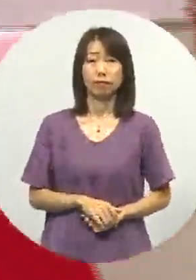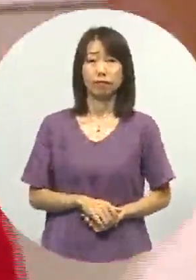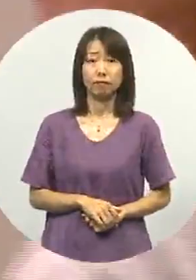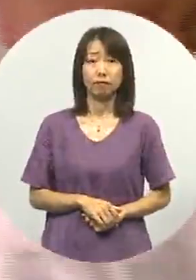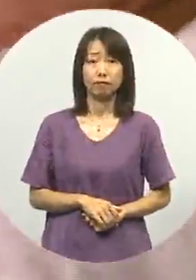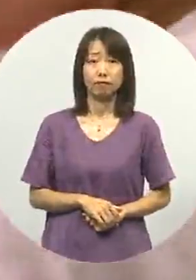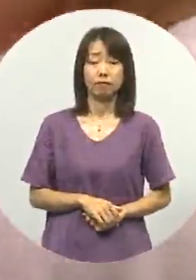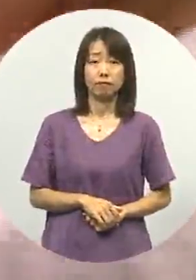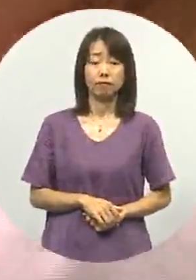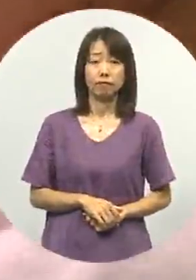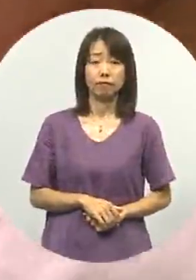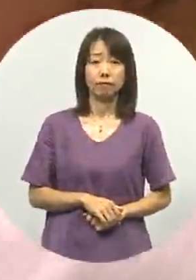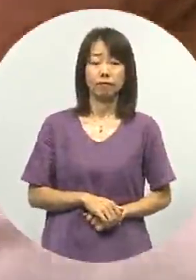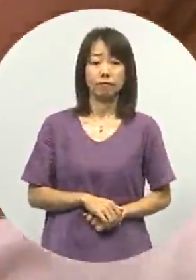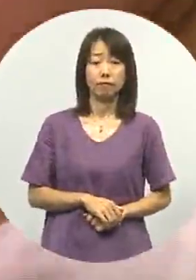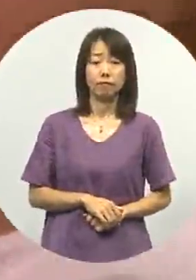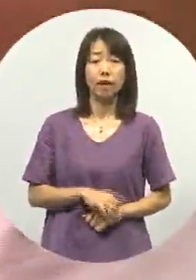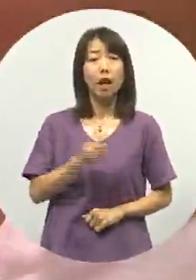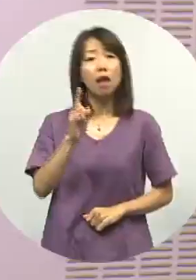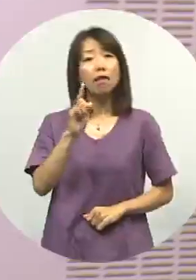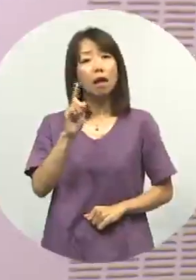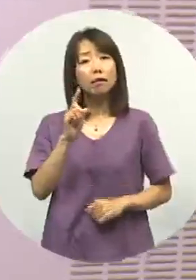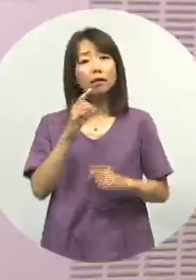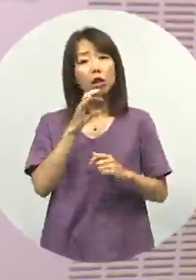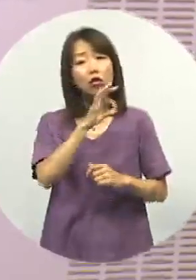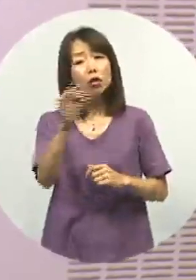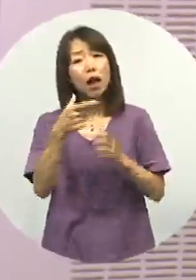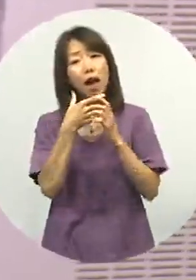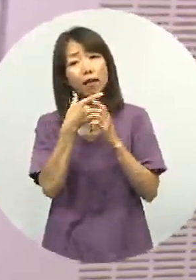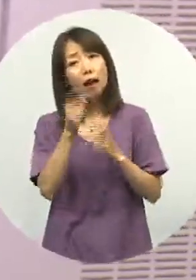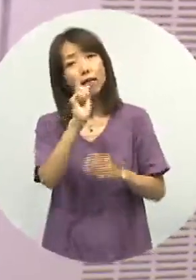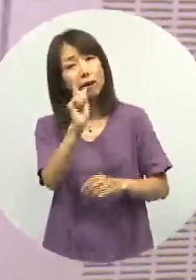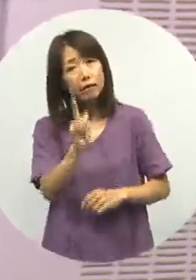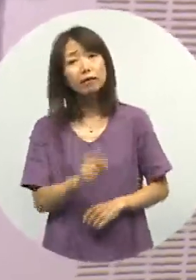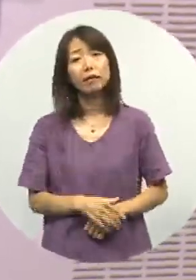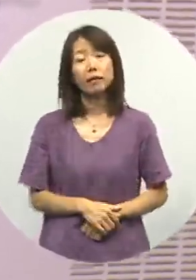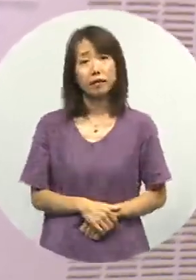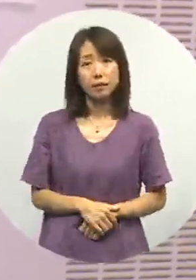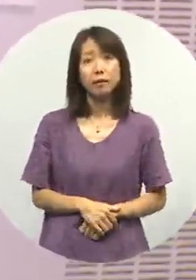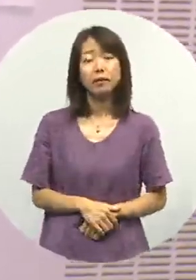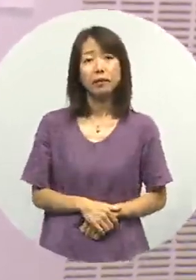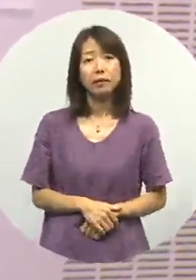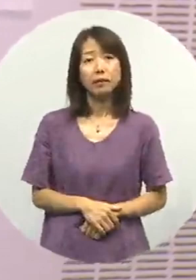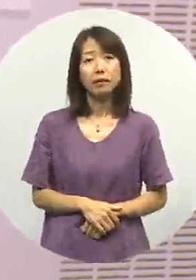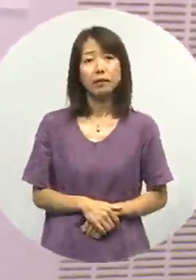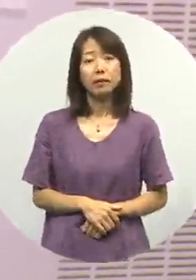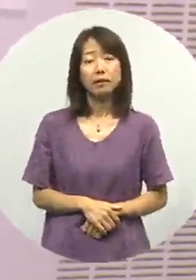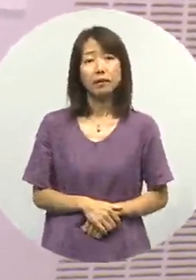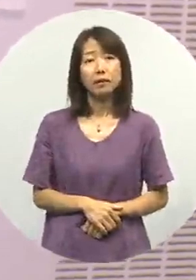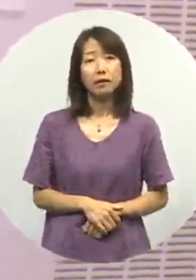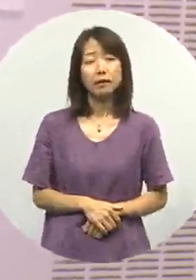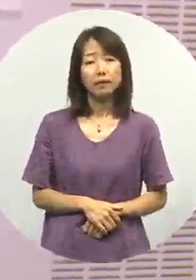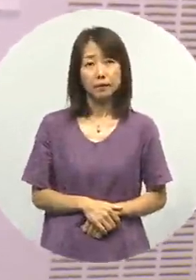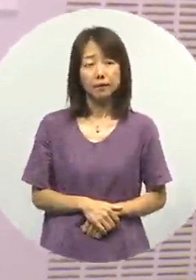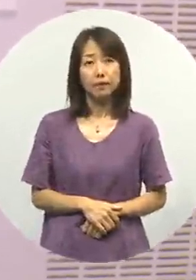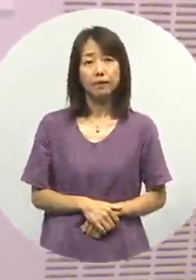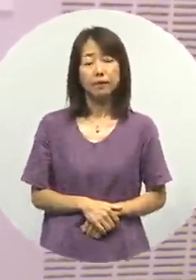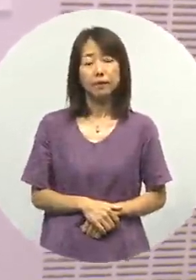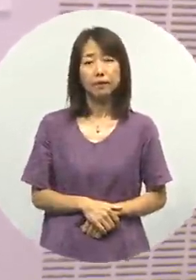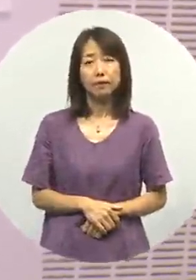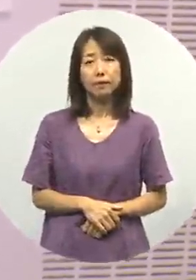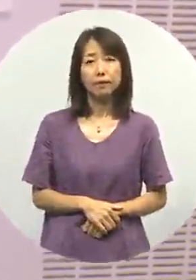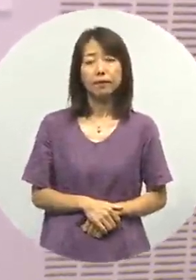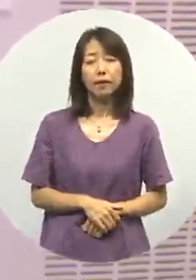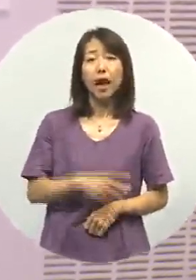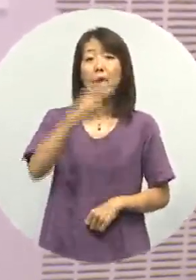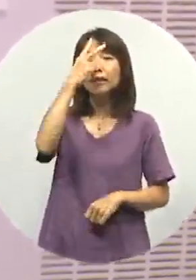このイベントを通じてどんなことを伝えたいと思われてますか？ こういういろんなもの、直接ではないんですけ